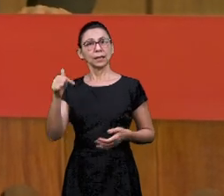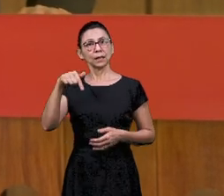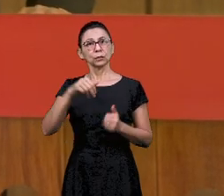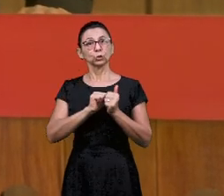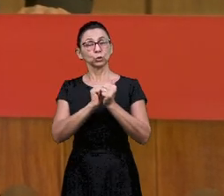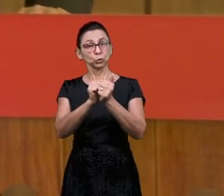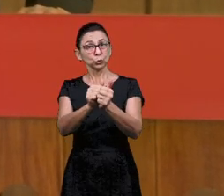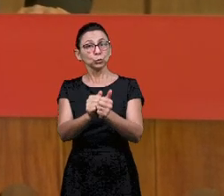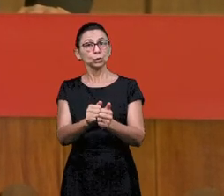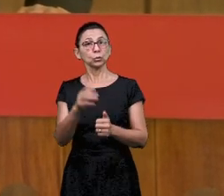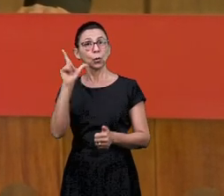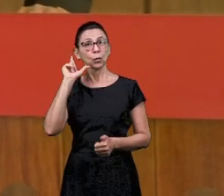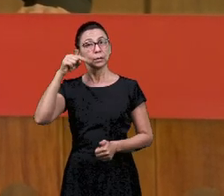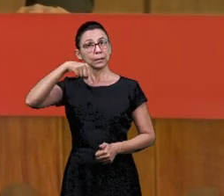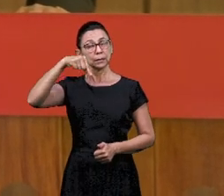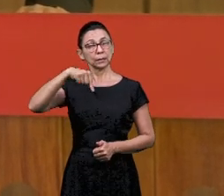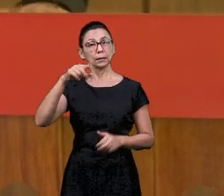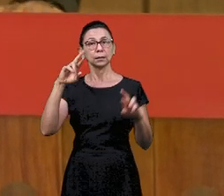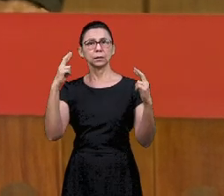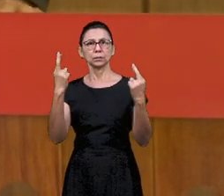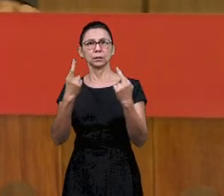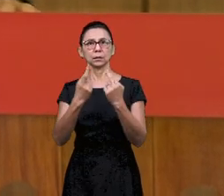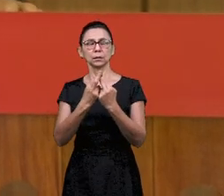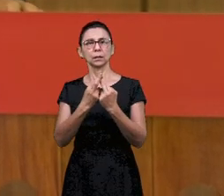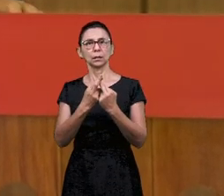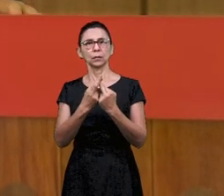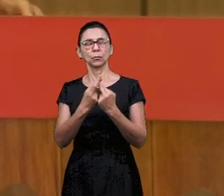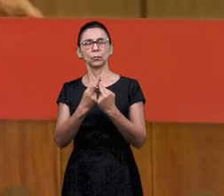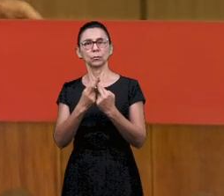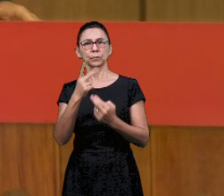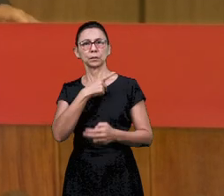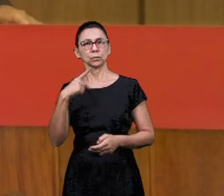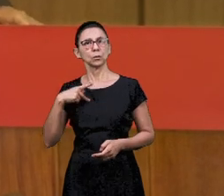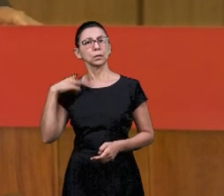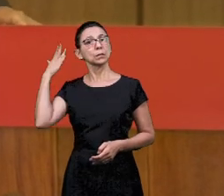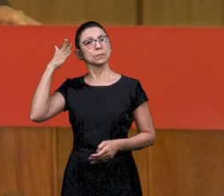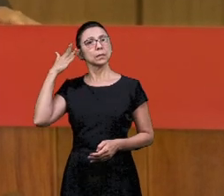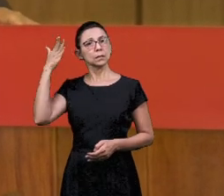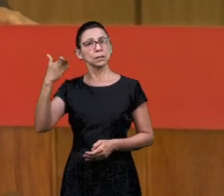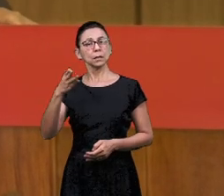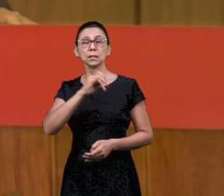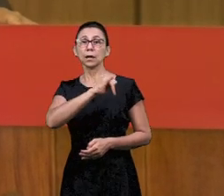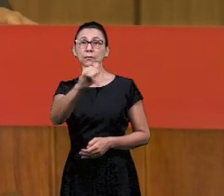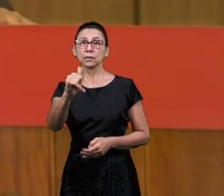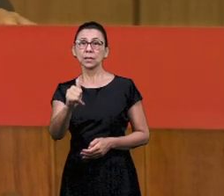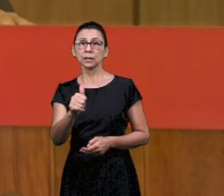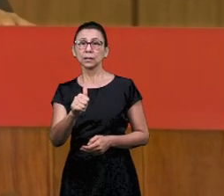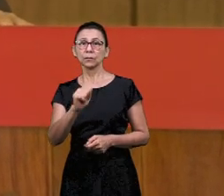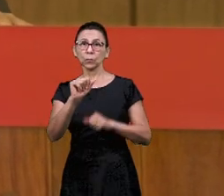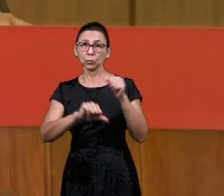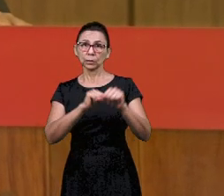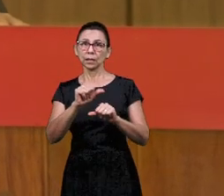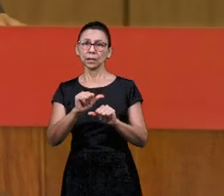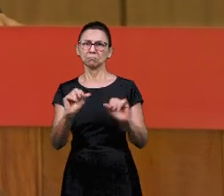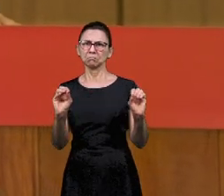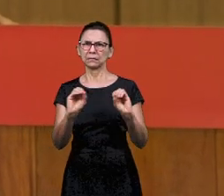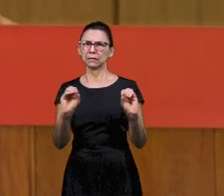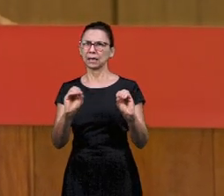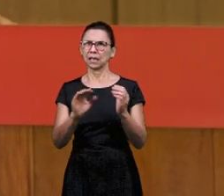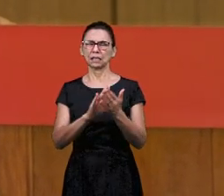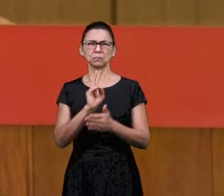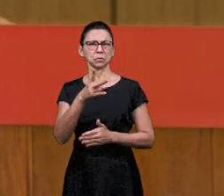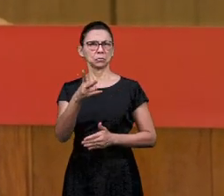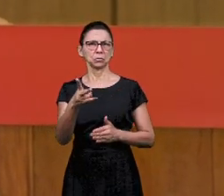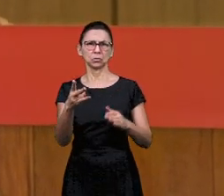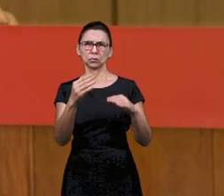des pasteurs, les messages, et dire à nos frères et sœurs que rien ne va changer. Nous allons continuer de la même manière,